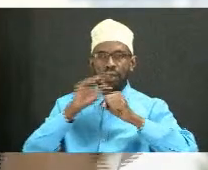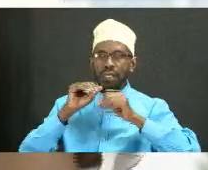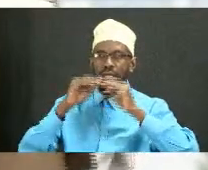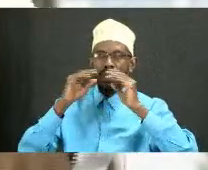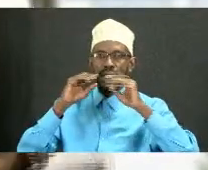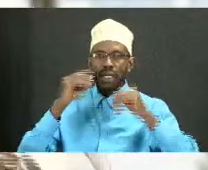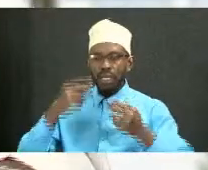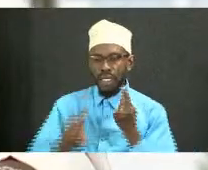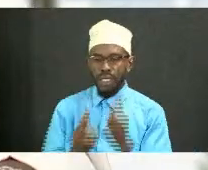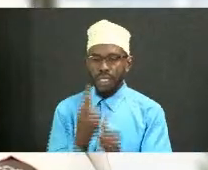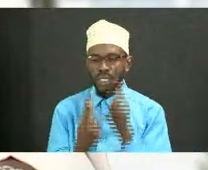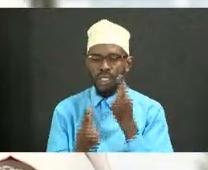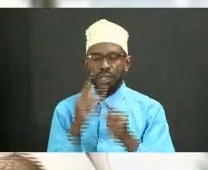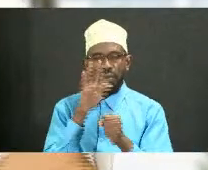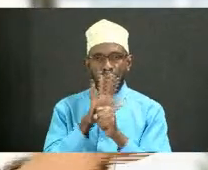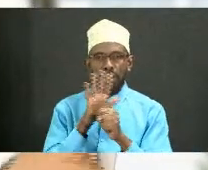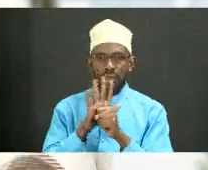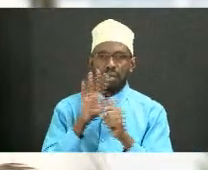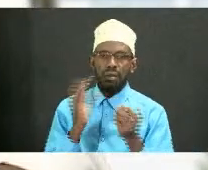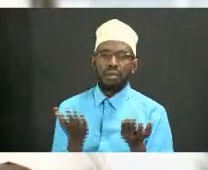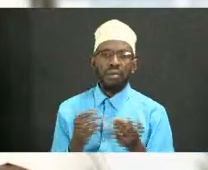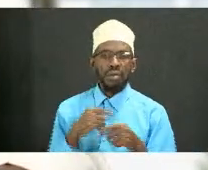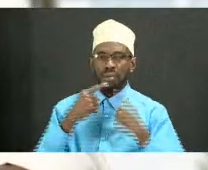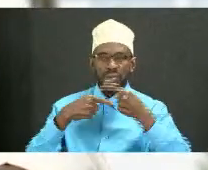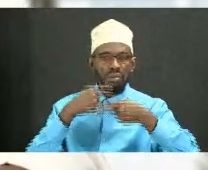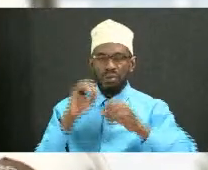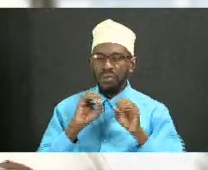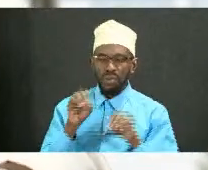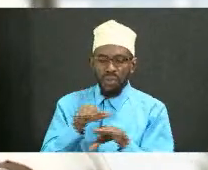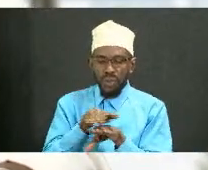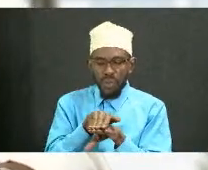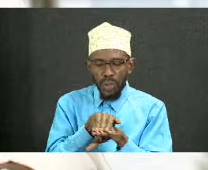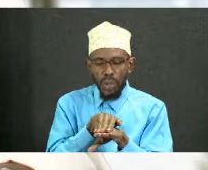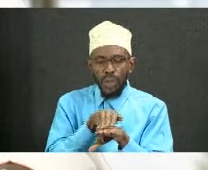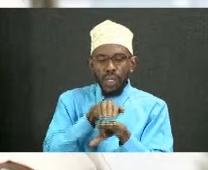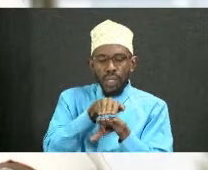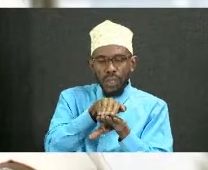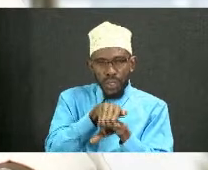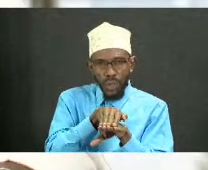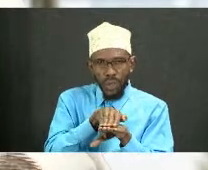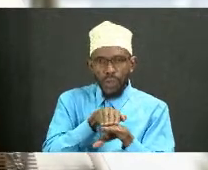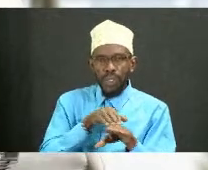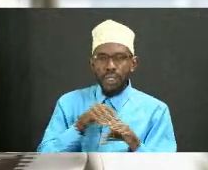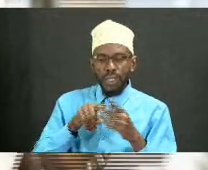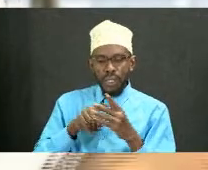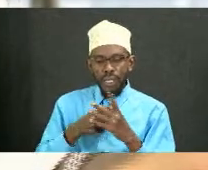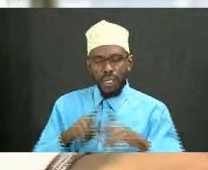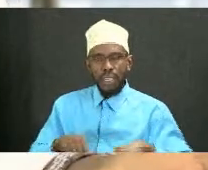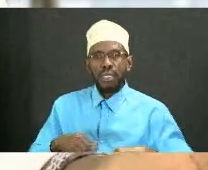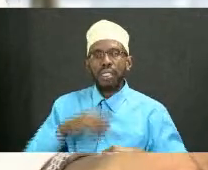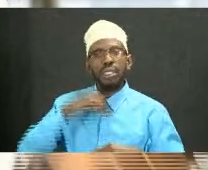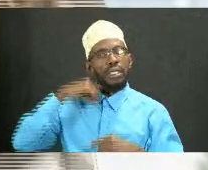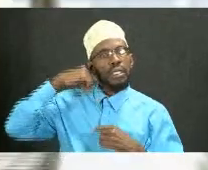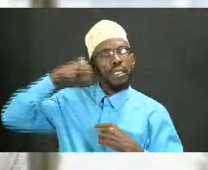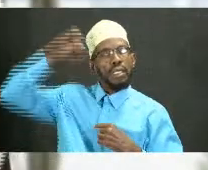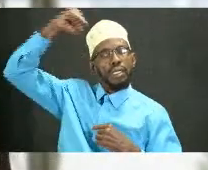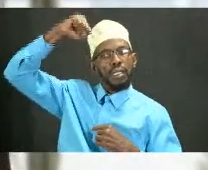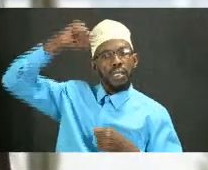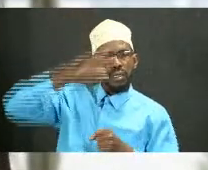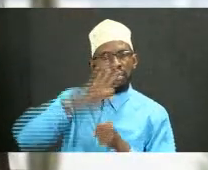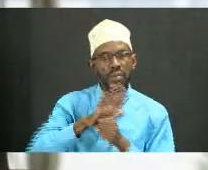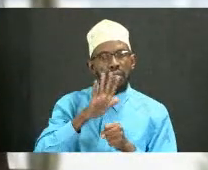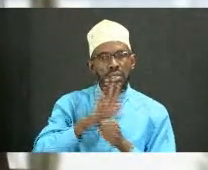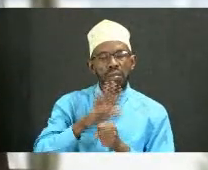kitchen imejaa na bedroom pia imejaa. Mambo hayaendi hivyo. Ndio kwa sababu leo unakuta hata suicide rates zinaanza